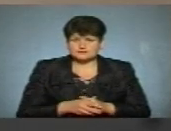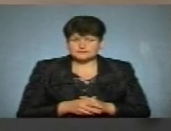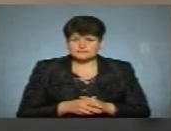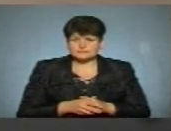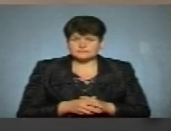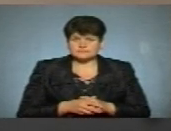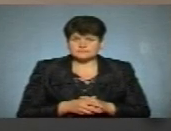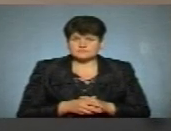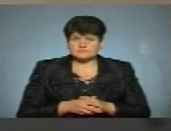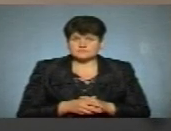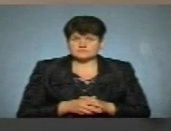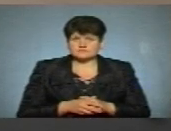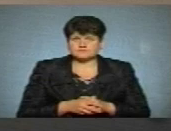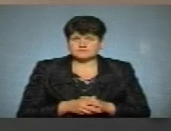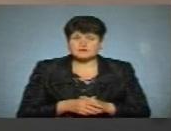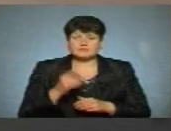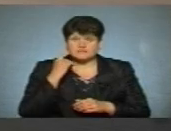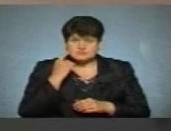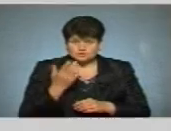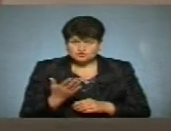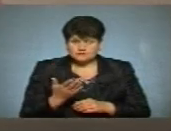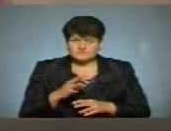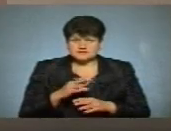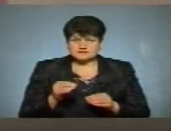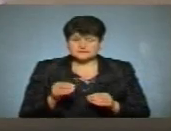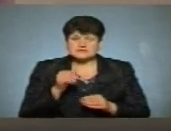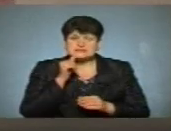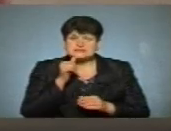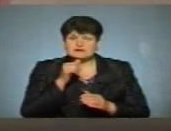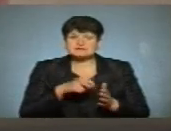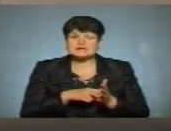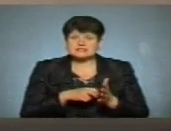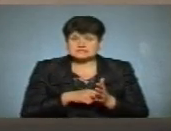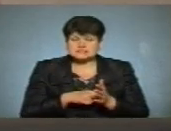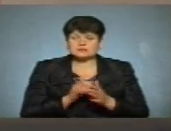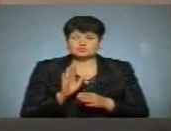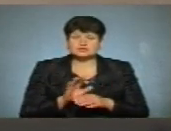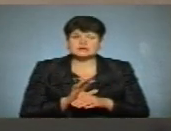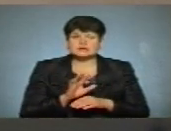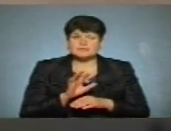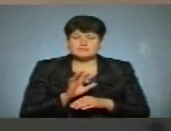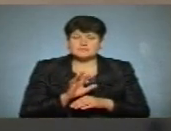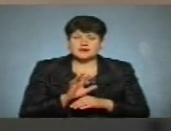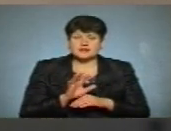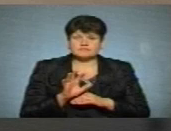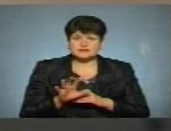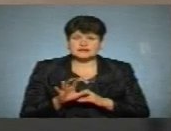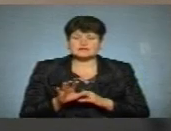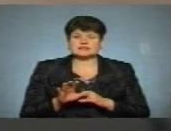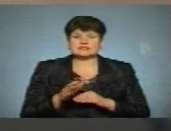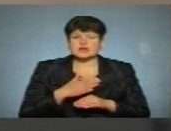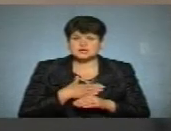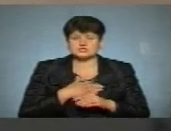більше? Так. Ми вас почули. Завтра лист, причому буде направлений. Треба виставлено на сторінці в